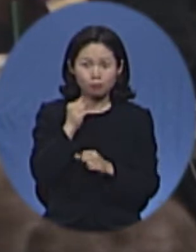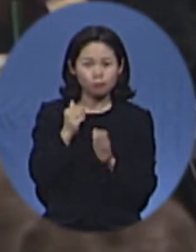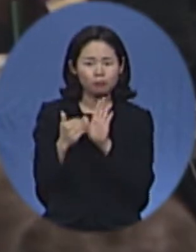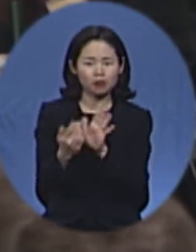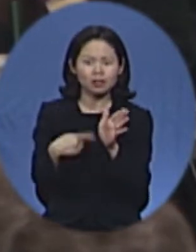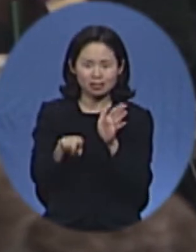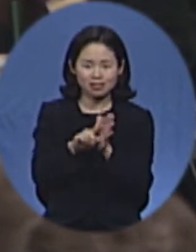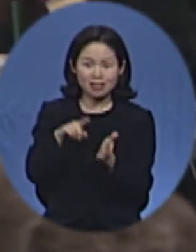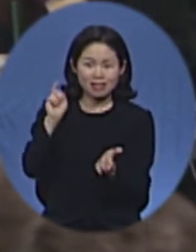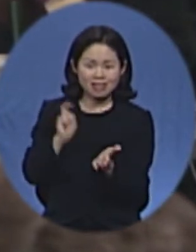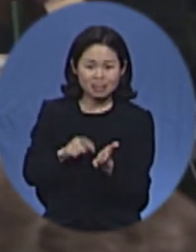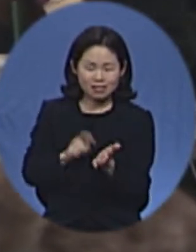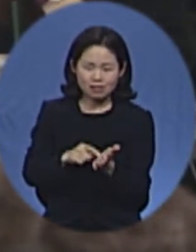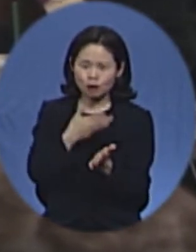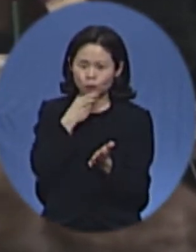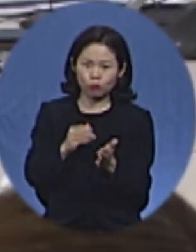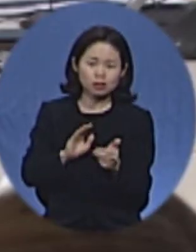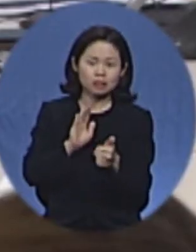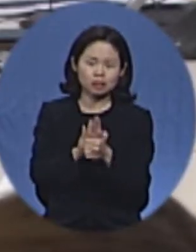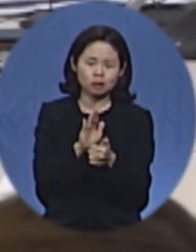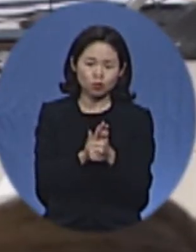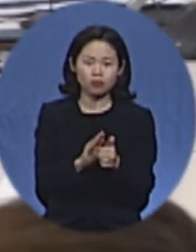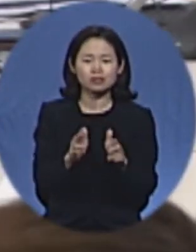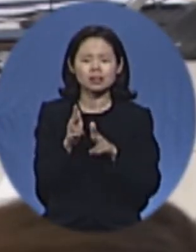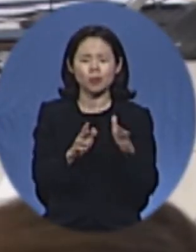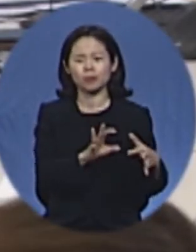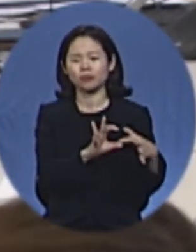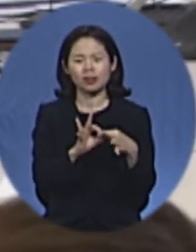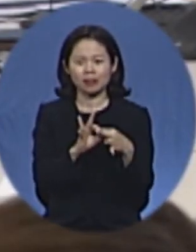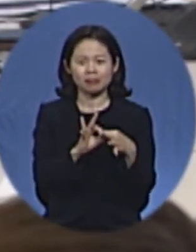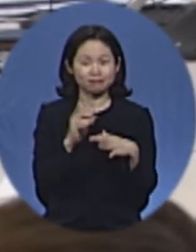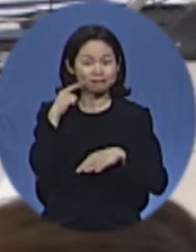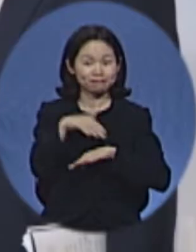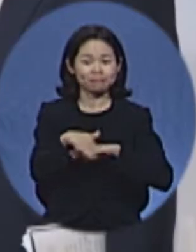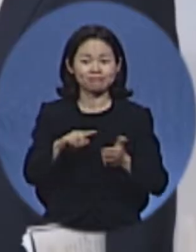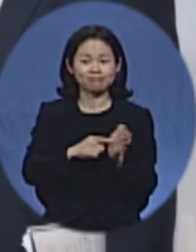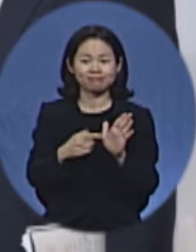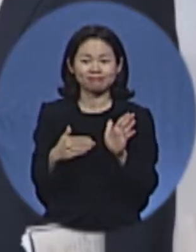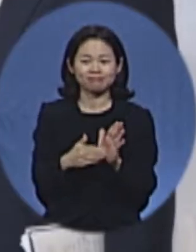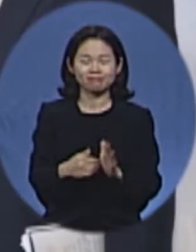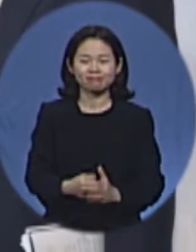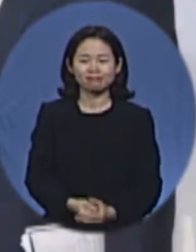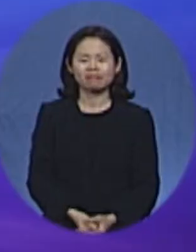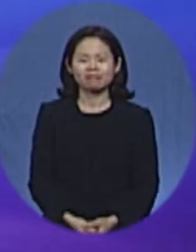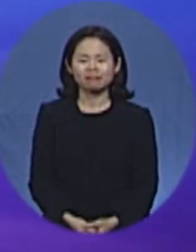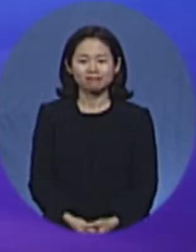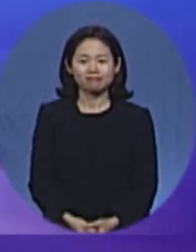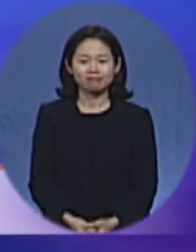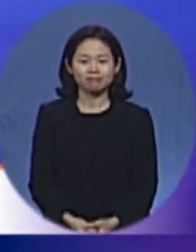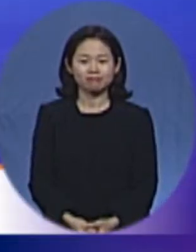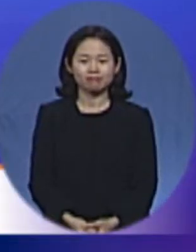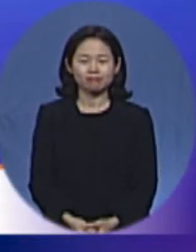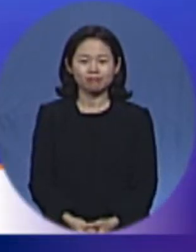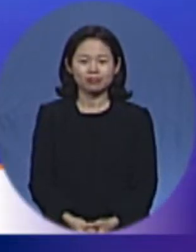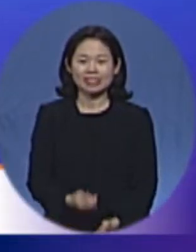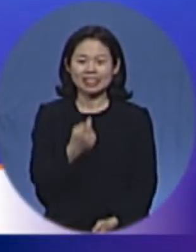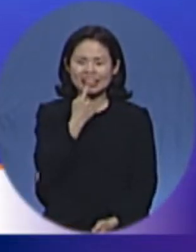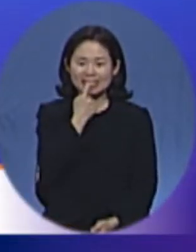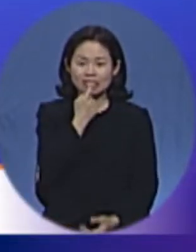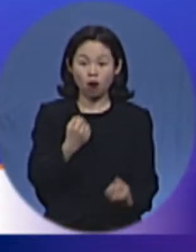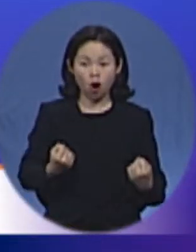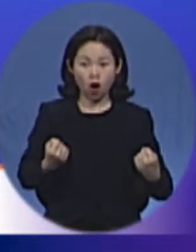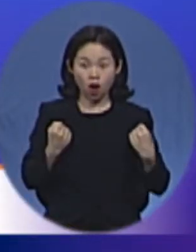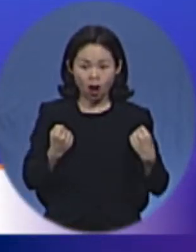긴급 복지 지원과 같은 사업을 연계하기로 했습니다. 복지TV 뉴스 정두리입니다. 치아